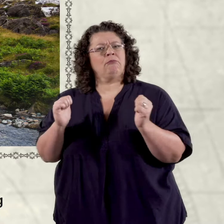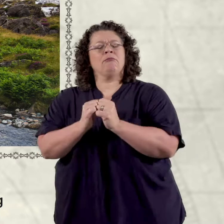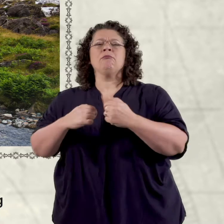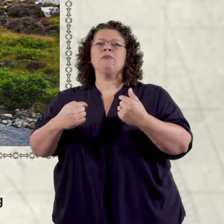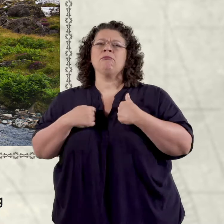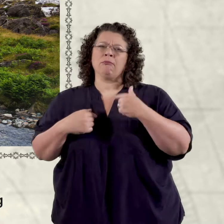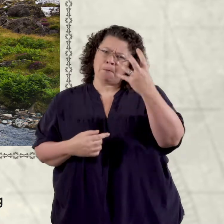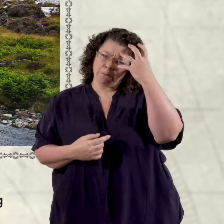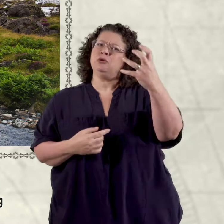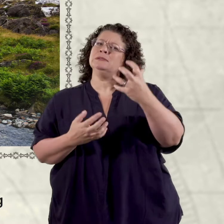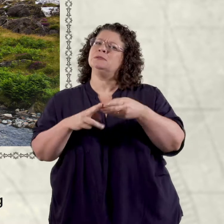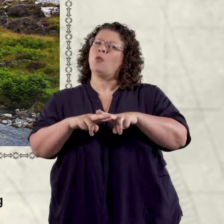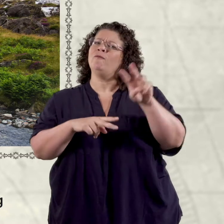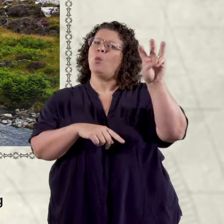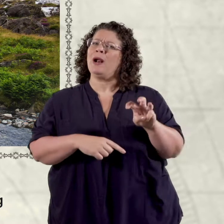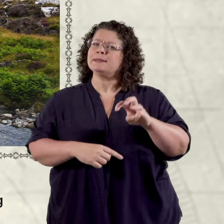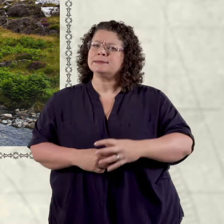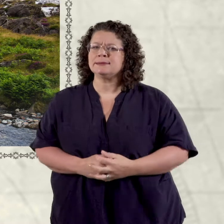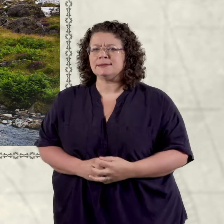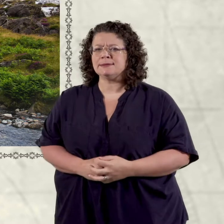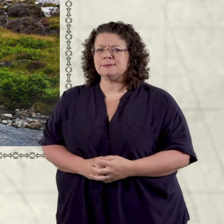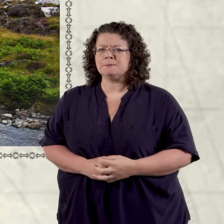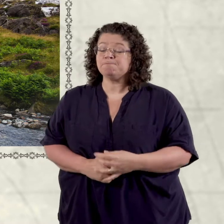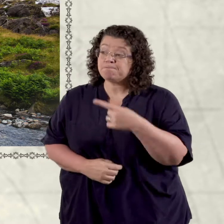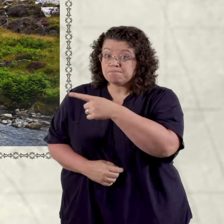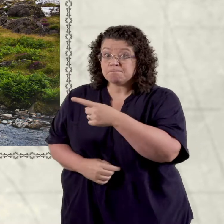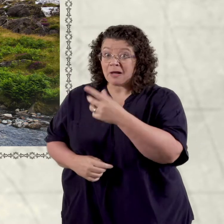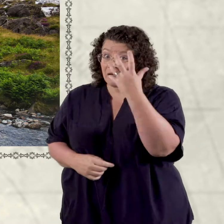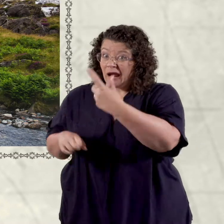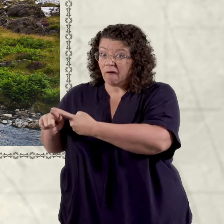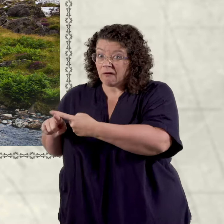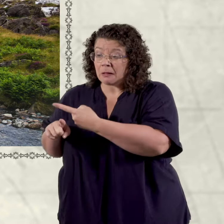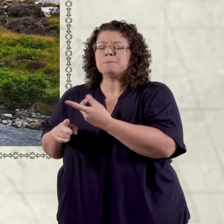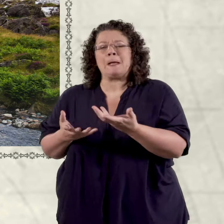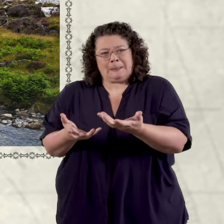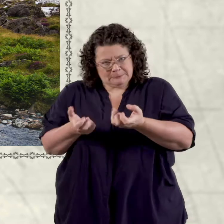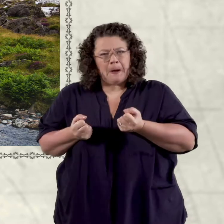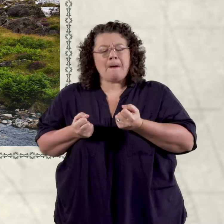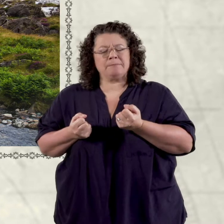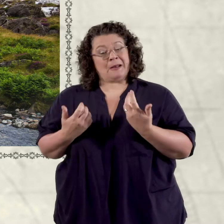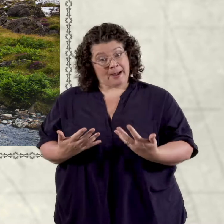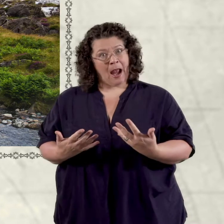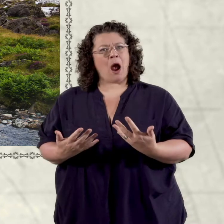ei bod nhw'n derbyn fod yna dywysog i warchod Cymru o hyn ymlaen.